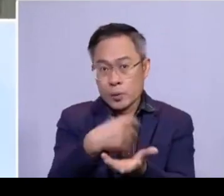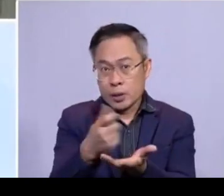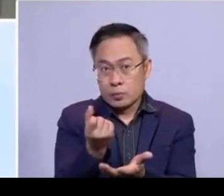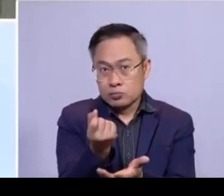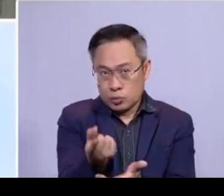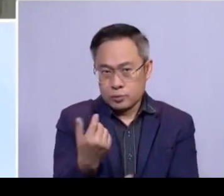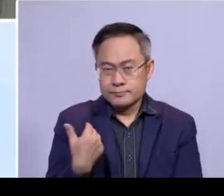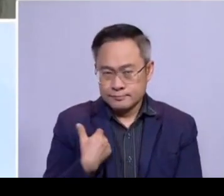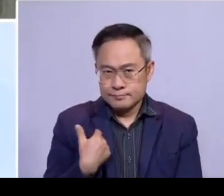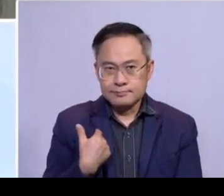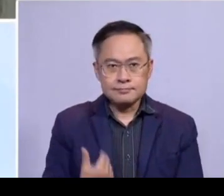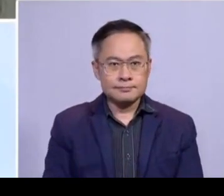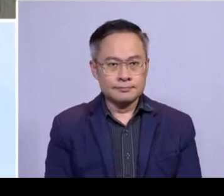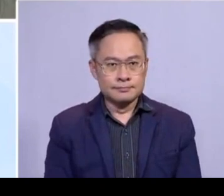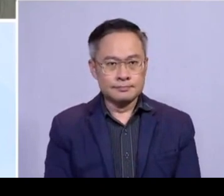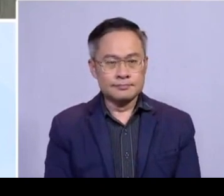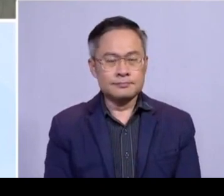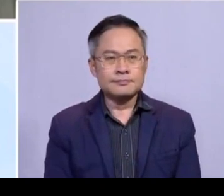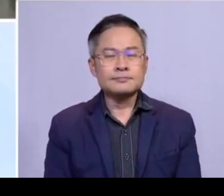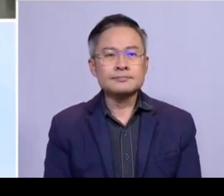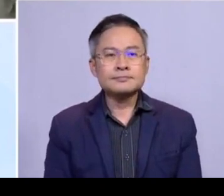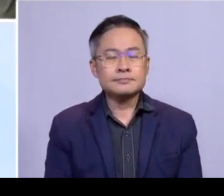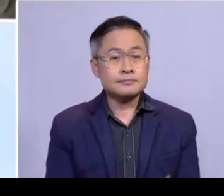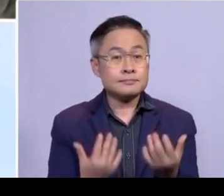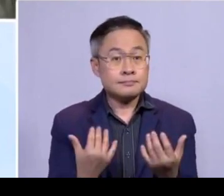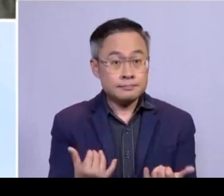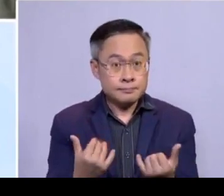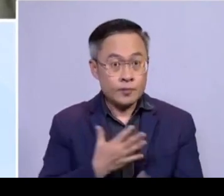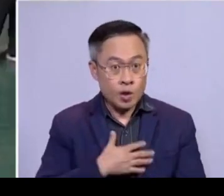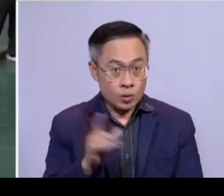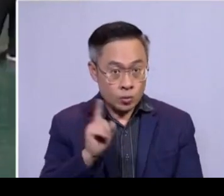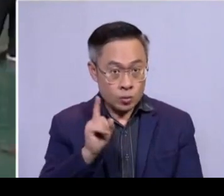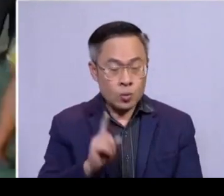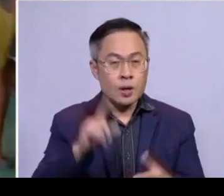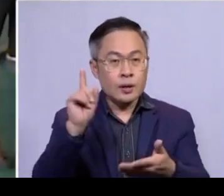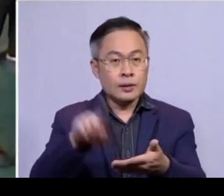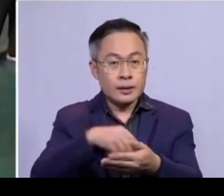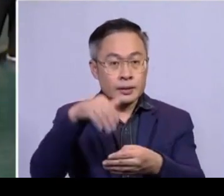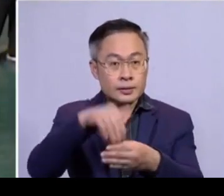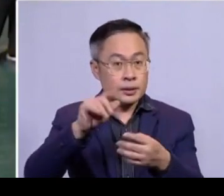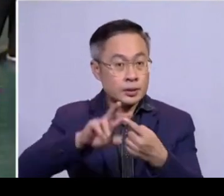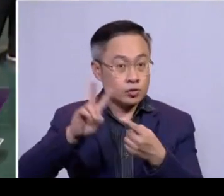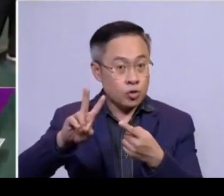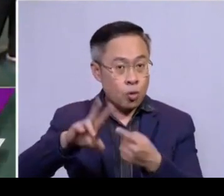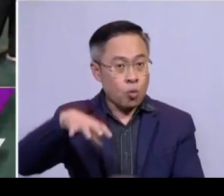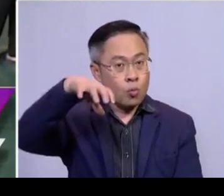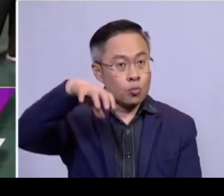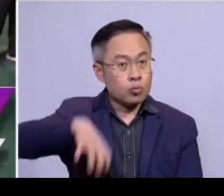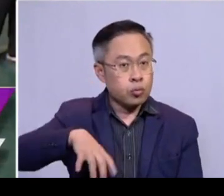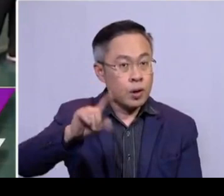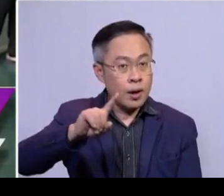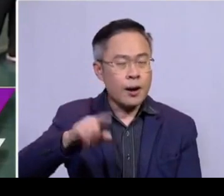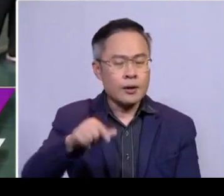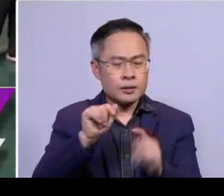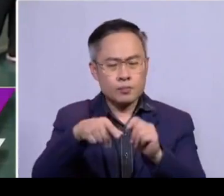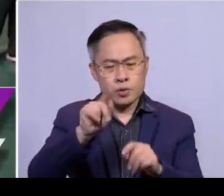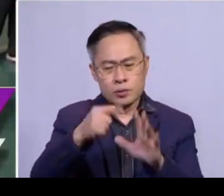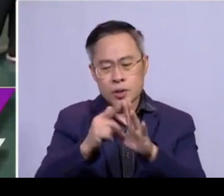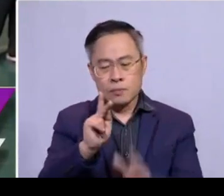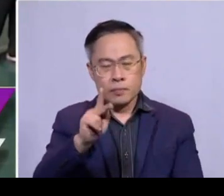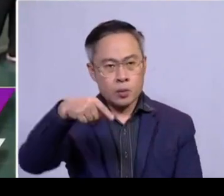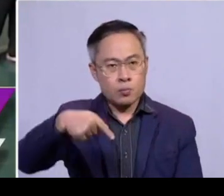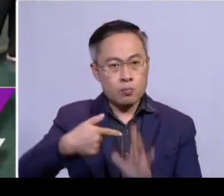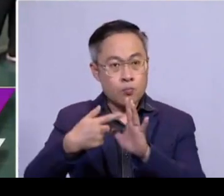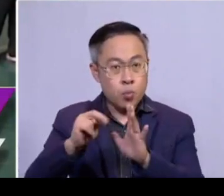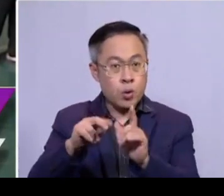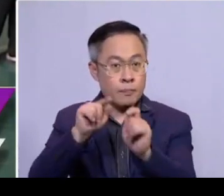แสงกันครับ ขอบคุณค่ะขณะนี้ดิฉันอยู่ในเขตเลือกตั้งที่2หน่วยเลือกตั้งที่1ถึง6ในตำบลปากพูนอำเภอเมืองจังหวัดน